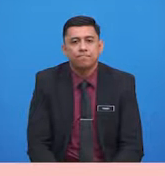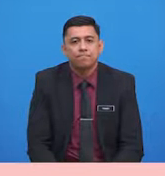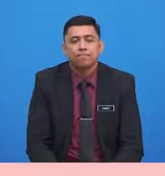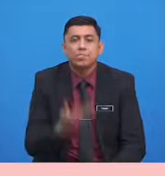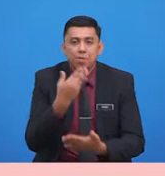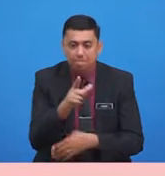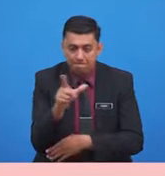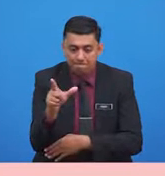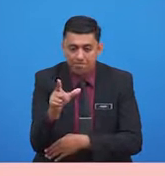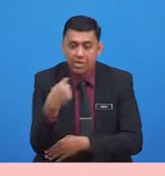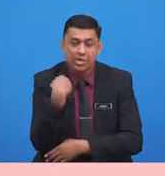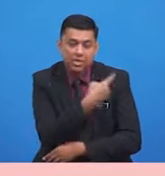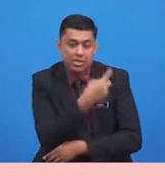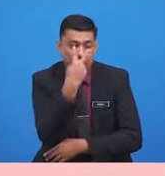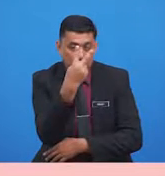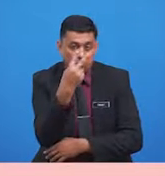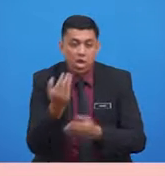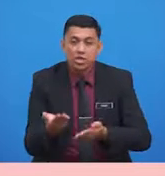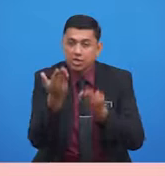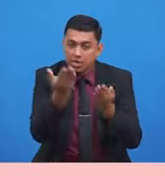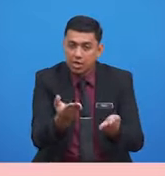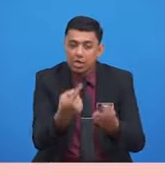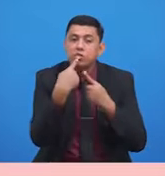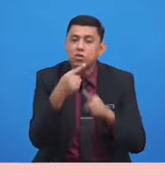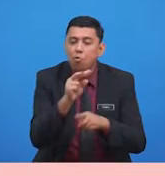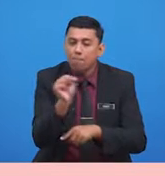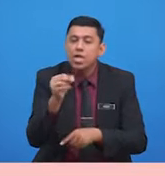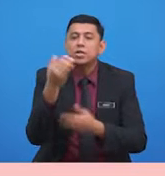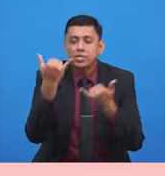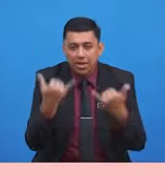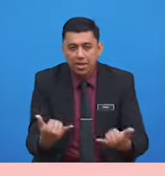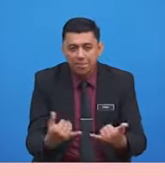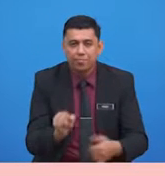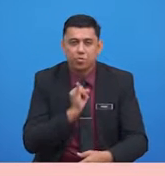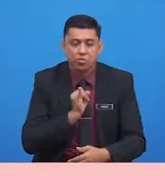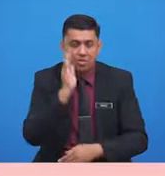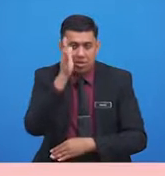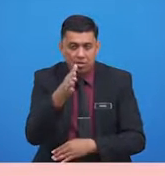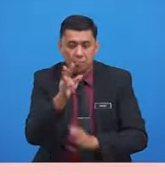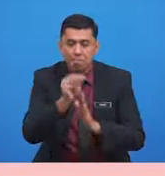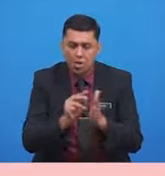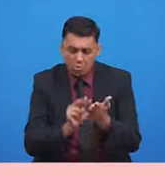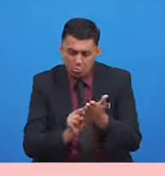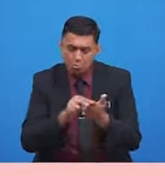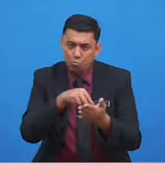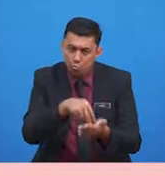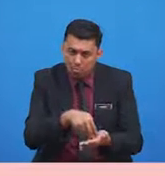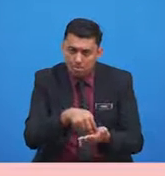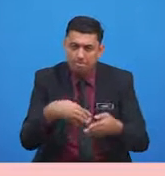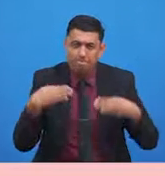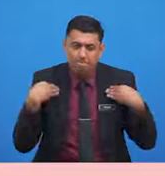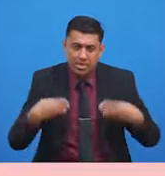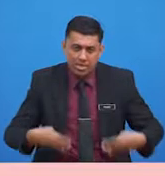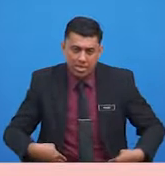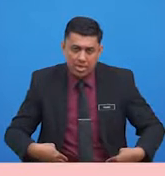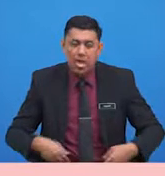Baik, kita lihat cadangan jawapan sekarang. Saya akan menundukkan badan apabila